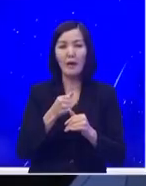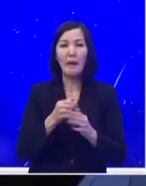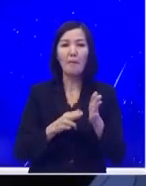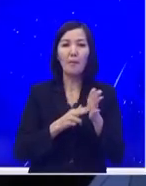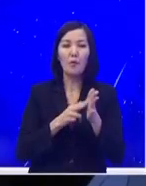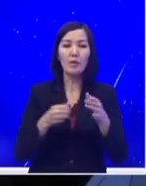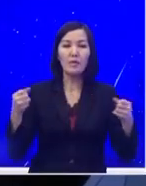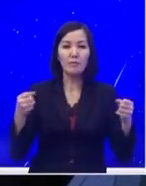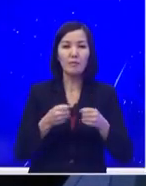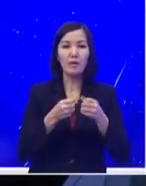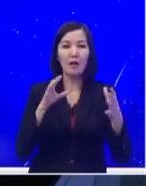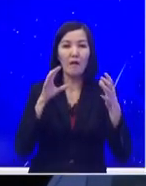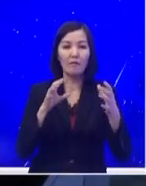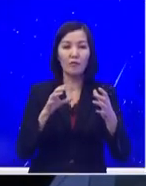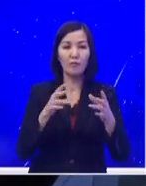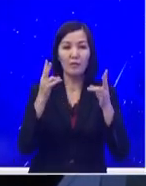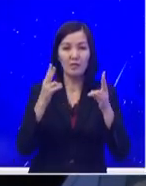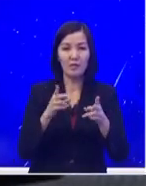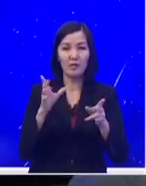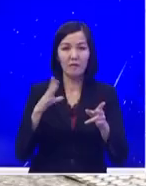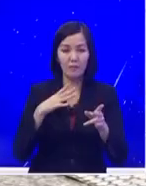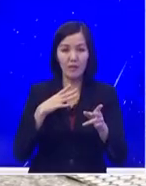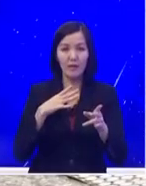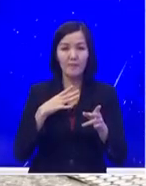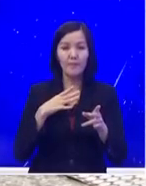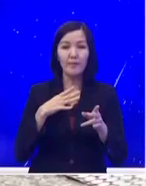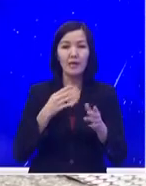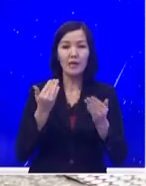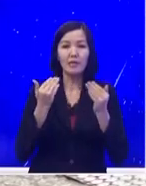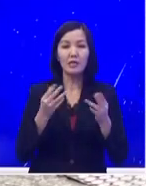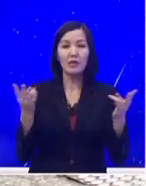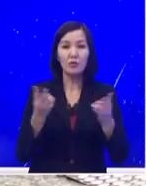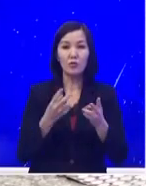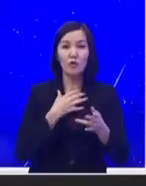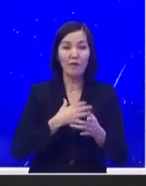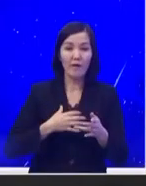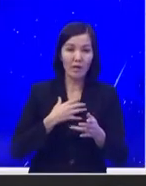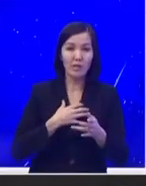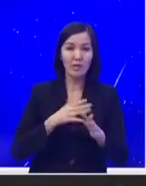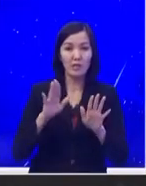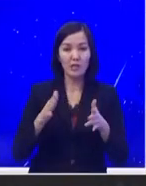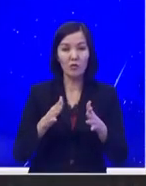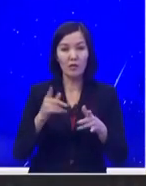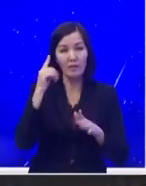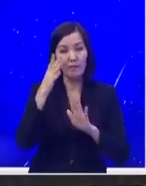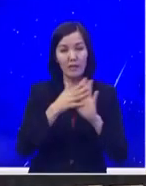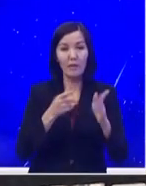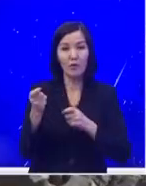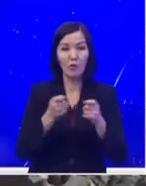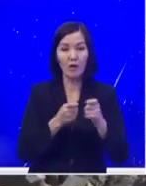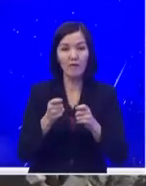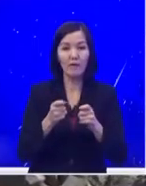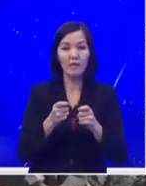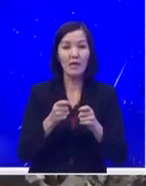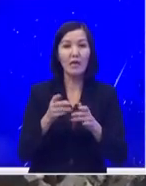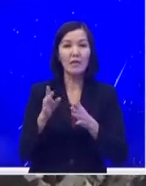автобус, где авария не обошлась без жертв. Поэтому мост для автомашин здесь нужен как воздух. Ситуацию понимает и руководство области, твердо